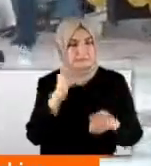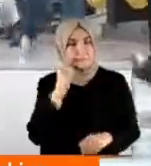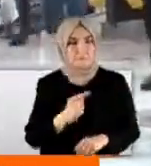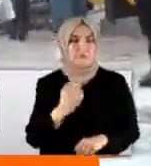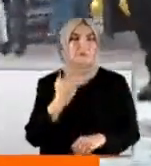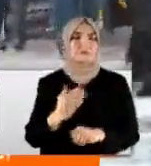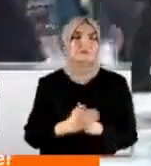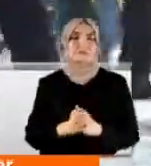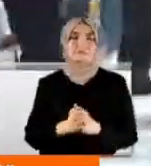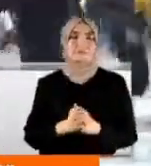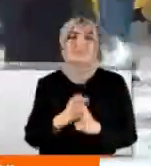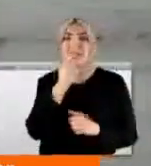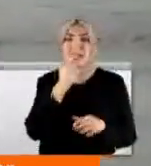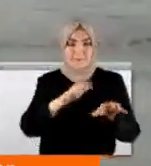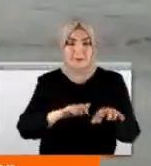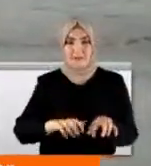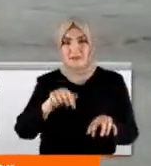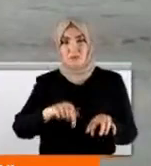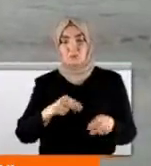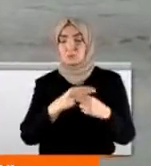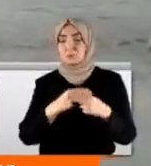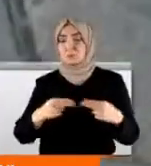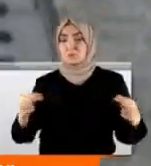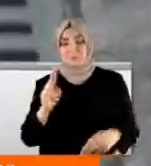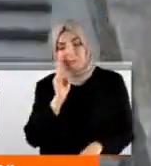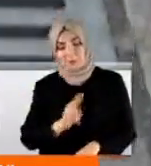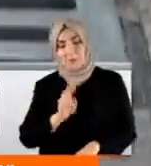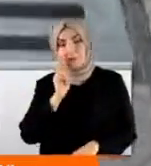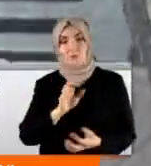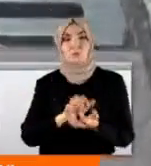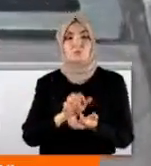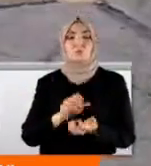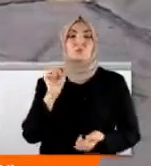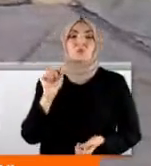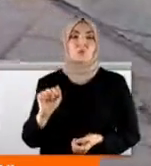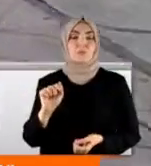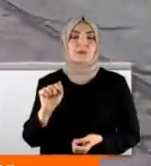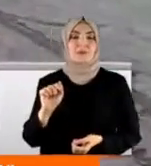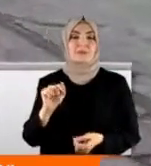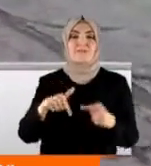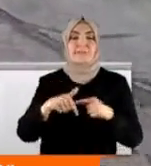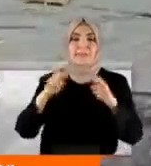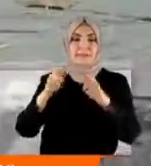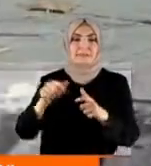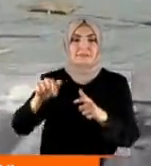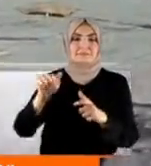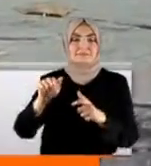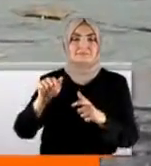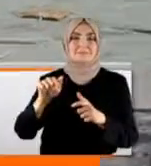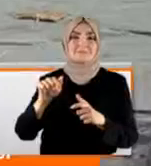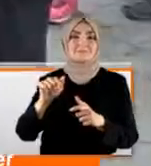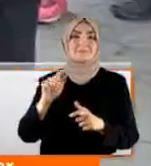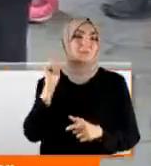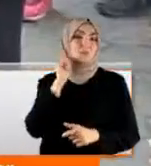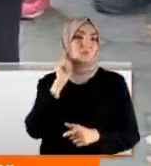Mazgallardan aşağı uzun uzun bakan köpek, Kocaeli'nin en işlek caddesi Fethiye'nin sembolü oldu. Esnaf merak uyandıran köpeğin adını